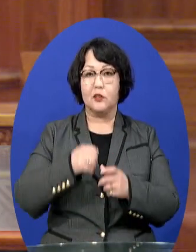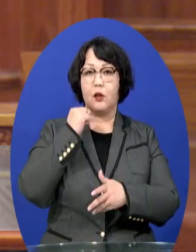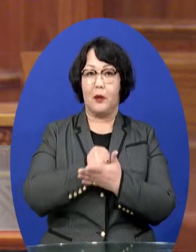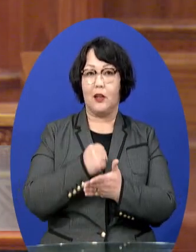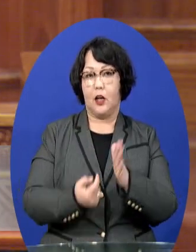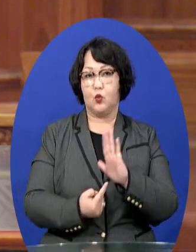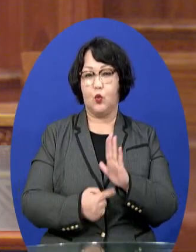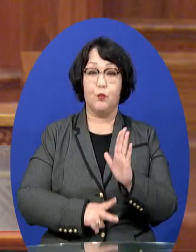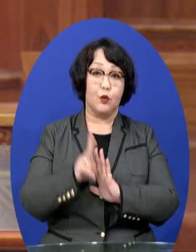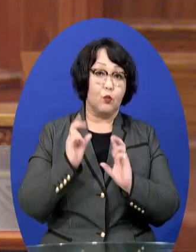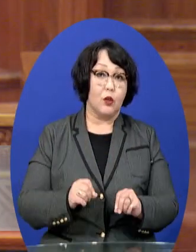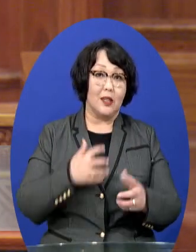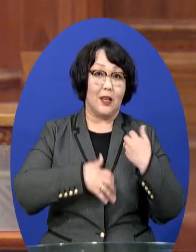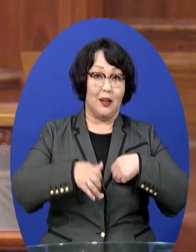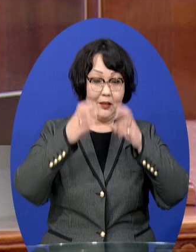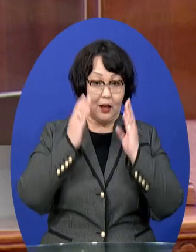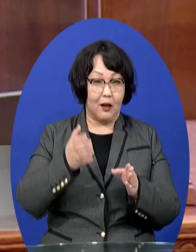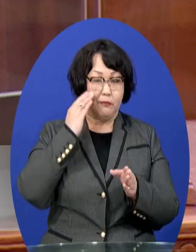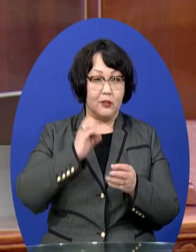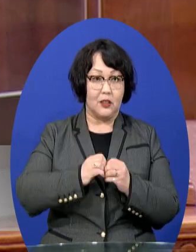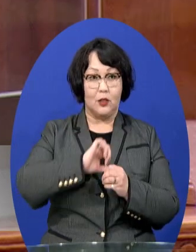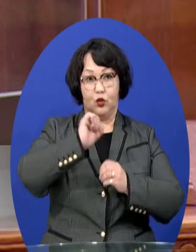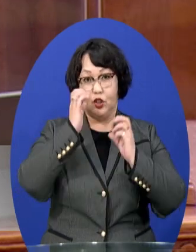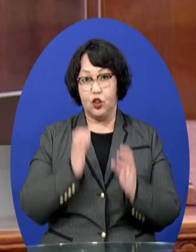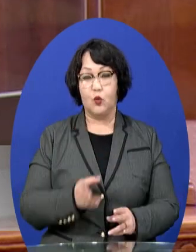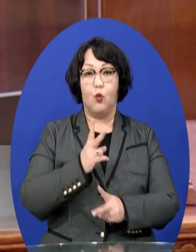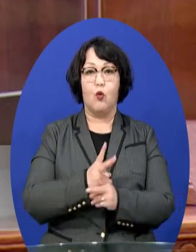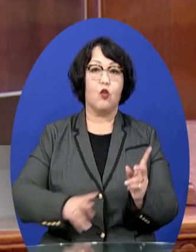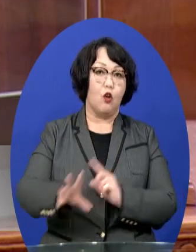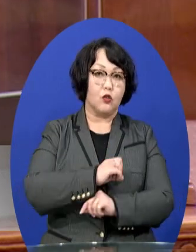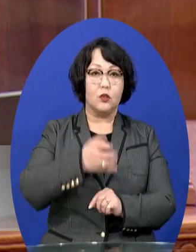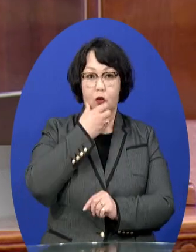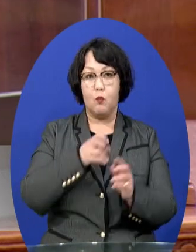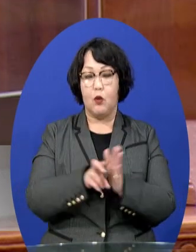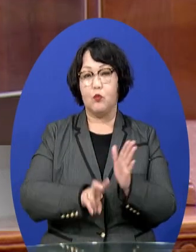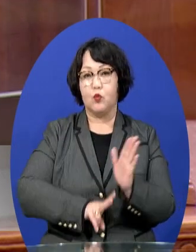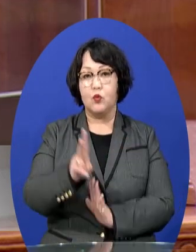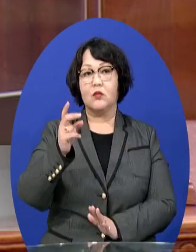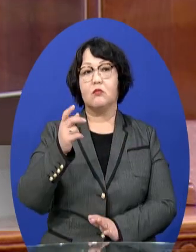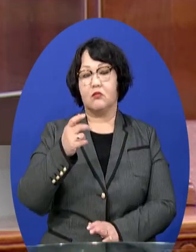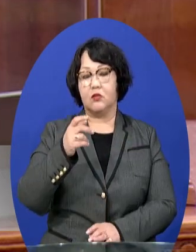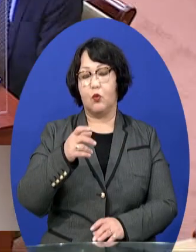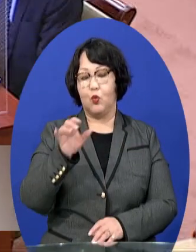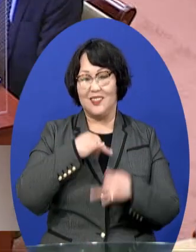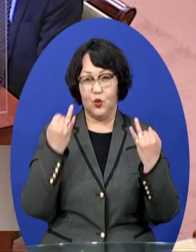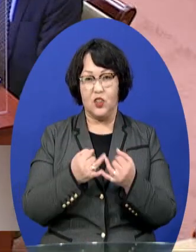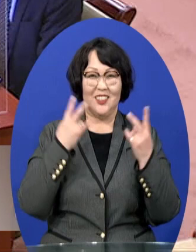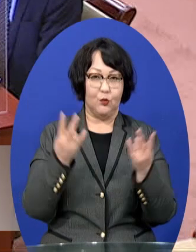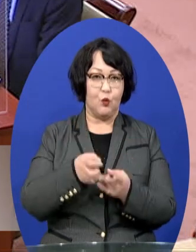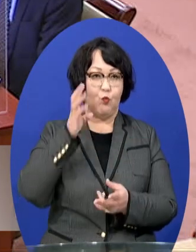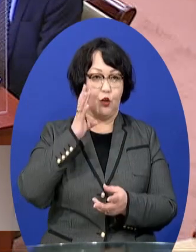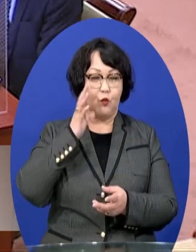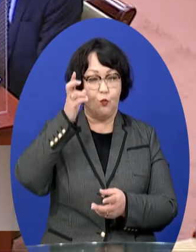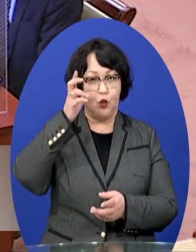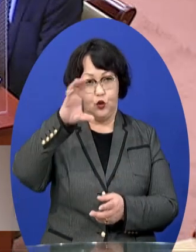бий болох, тулгамдсан бусад асуудлыг шийдэх эрхцүүн таатай боломж үрдэнэ гэж Улсын хурлын нийгмийн бодлого боловсрол соёлын